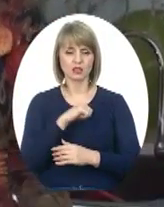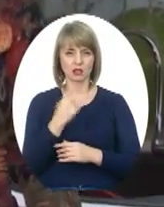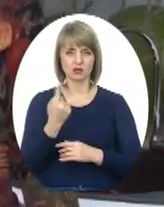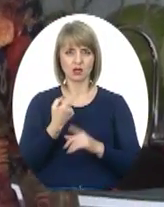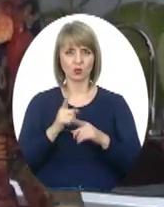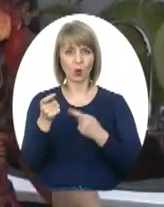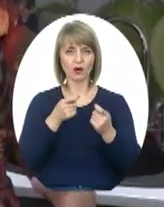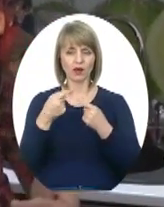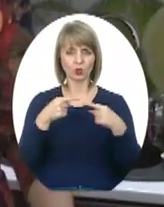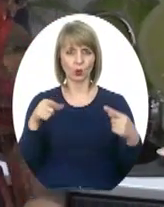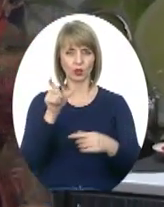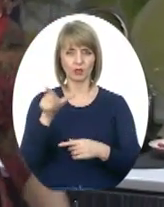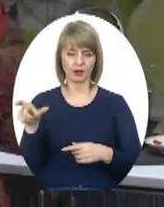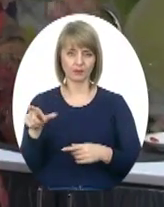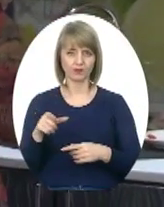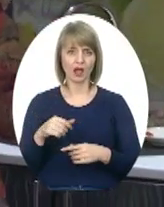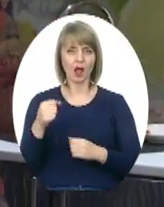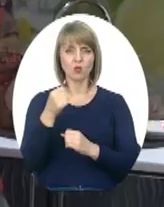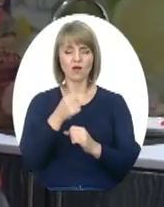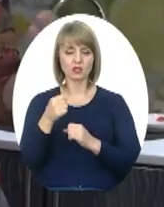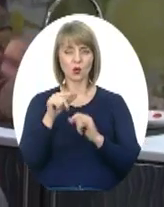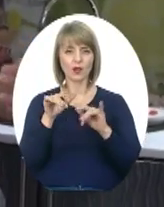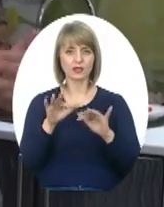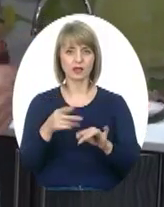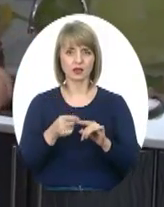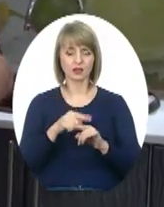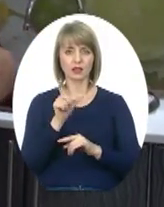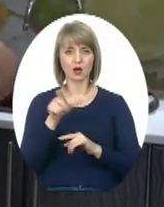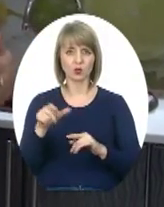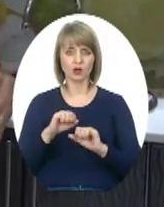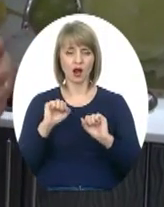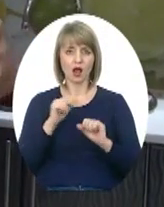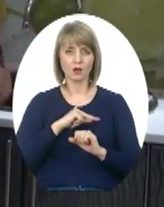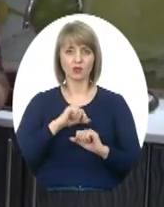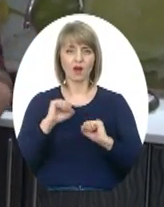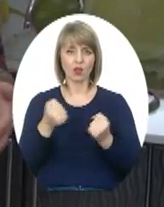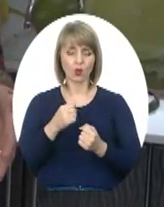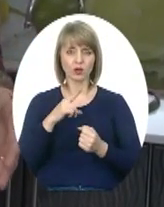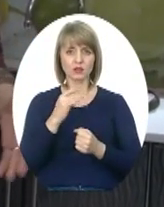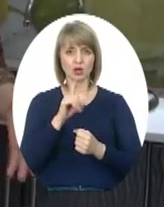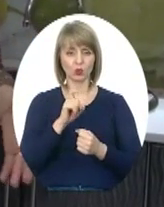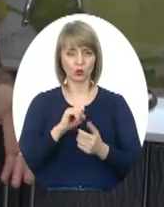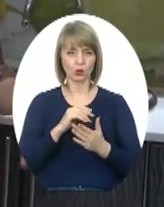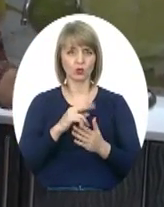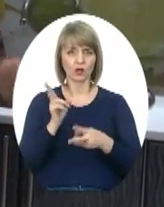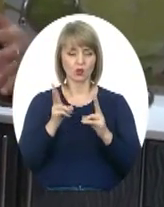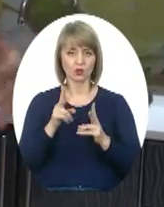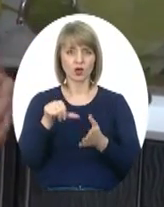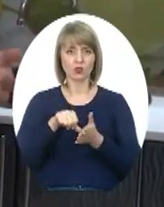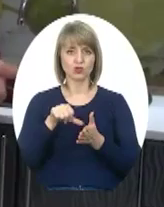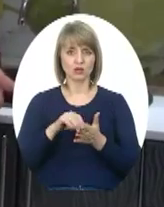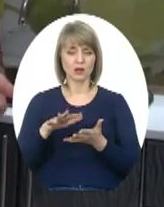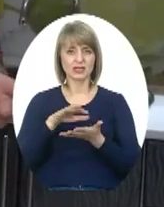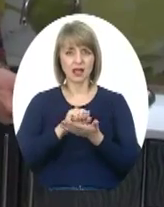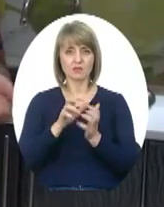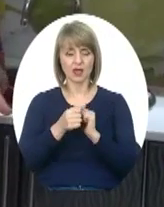самостоятельная единица, которая управляет другими. То есть именно поварское дело – это когда люди работают в холодном цеху на кухне, да, то есть они именно